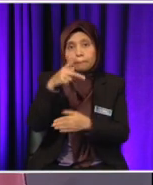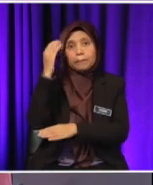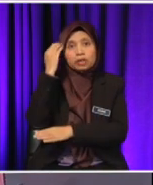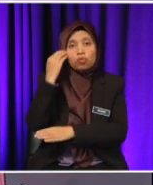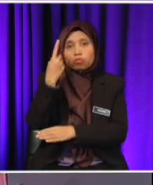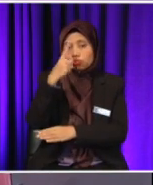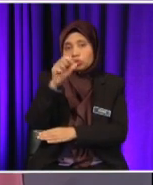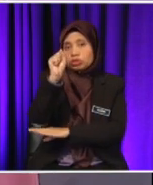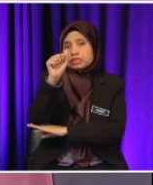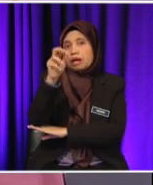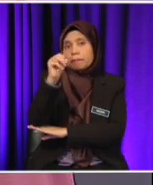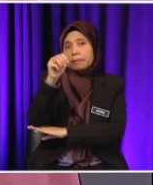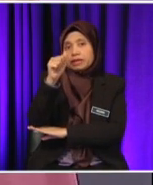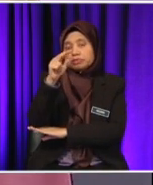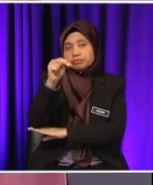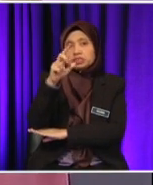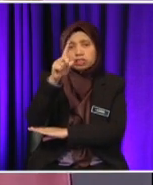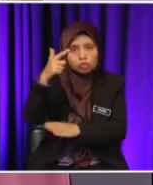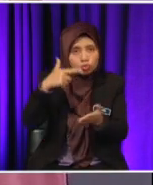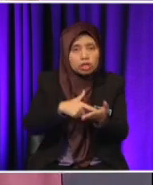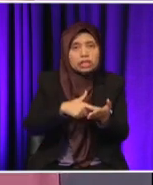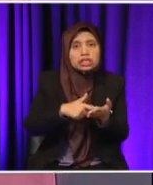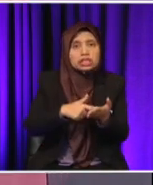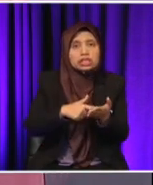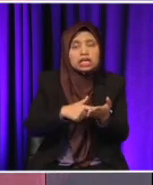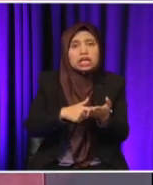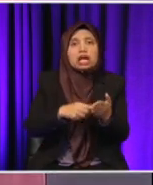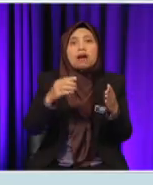kemudian kita ada satu lagi watak yaitu